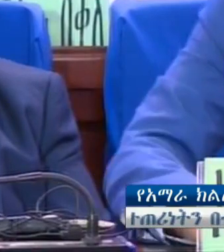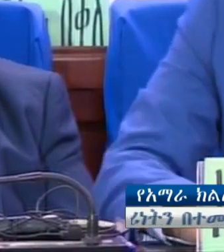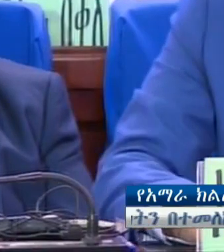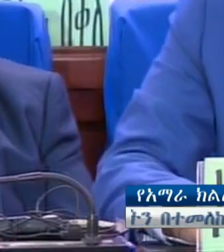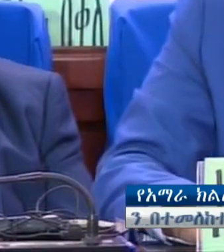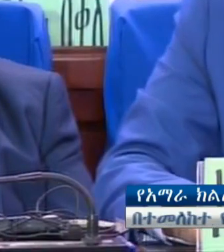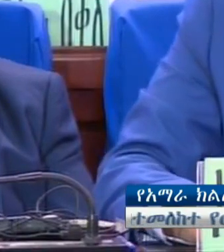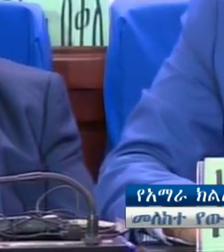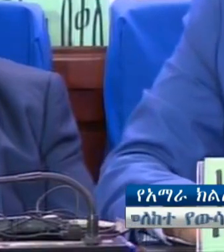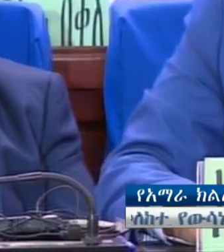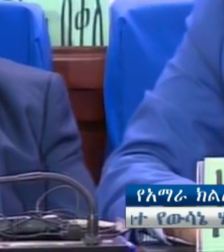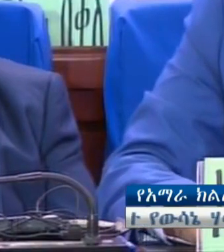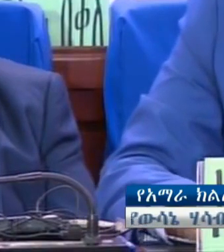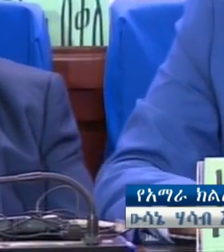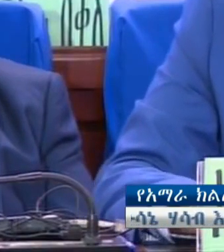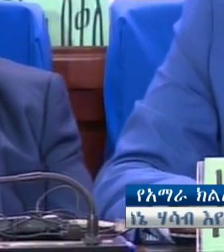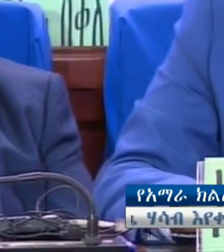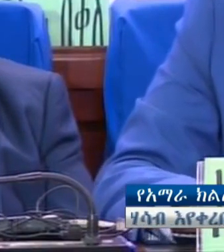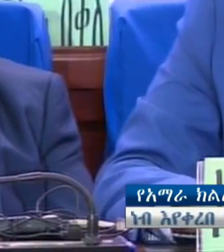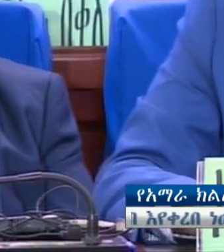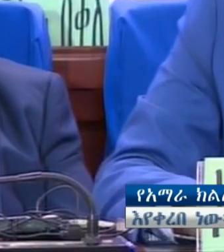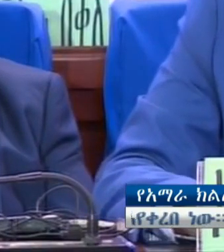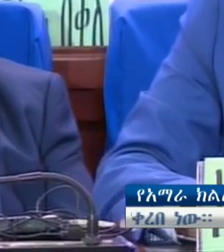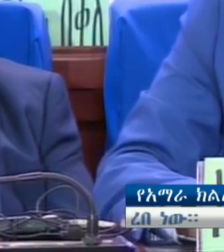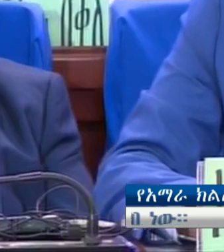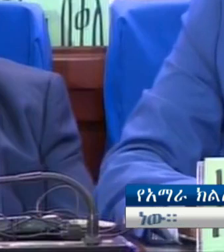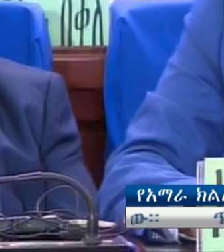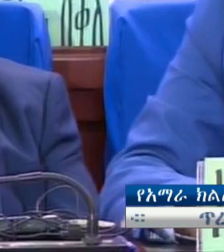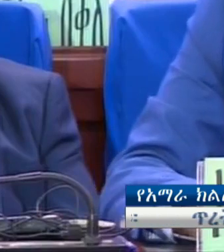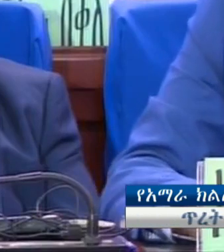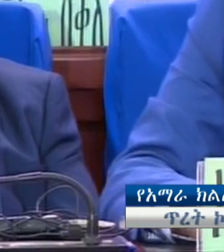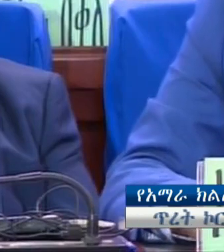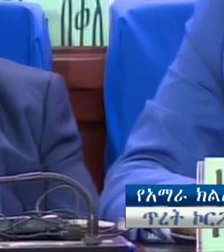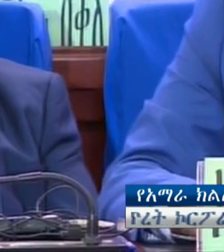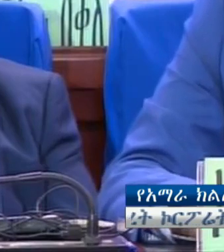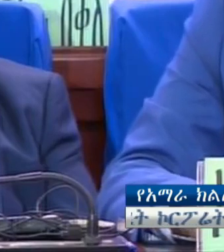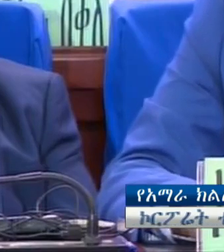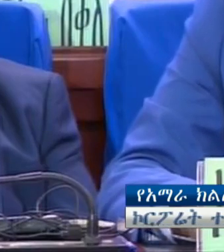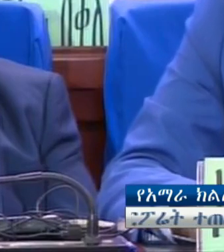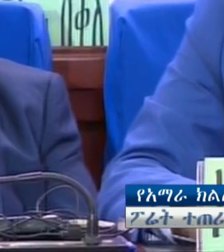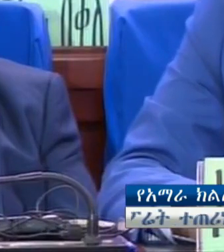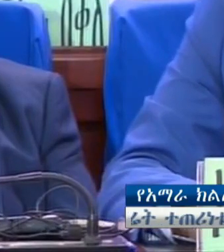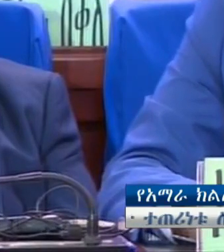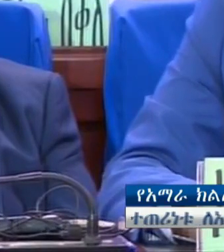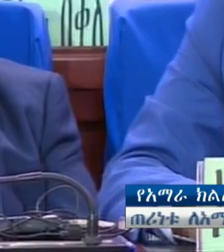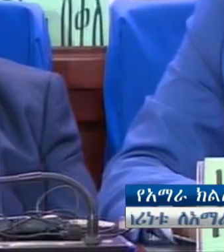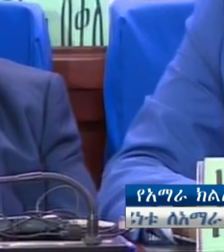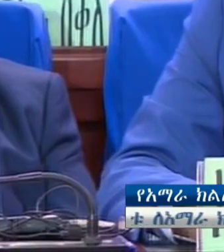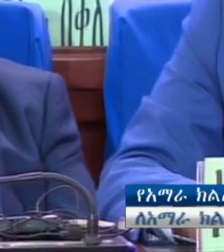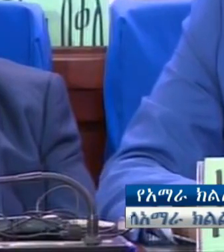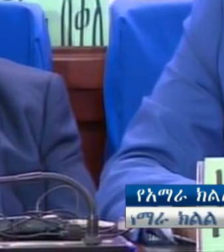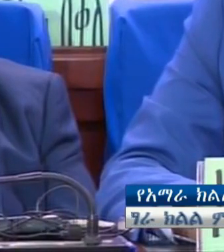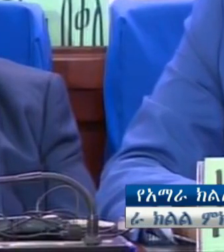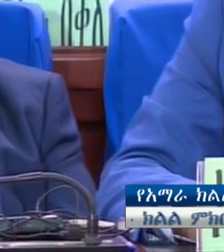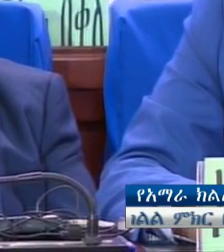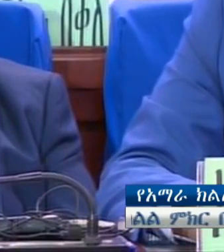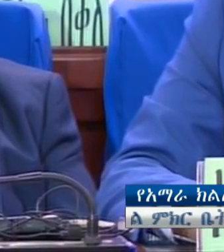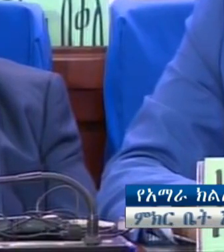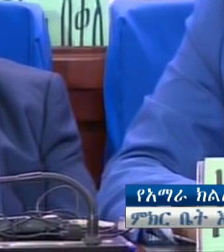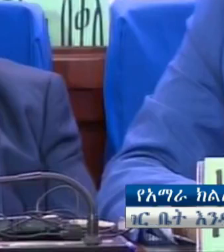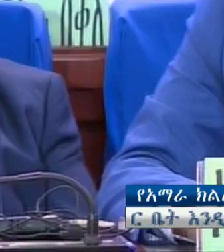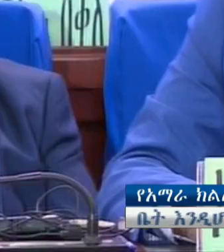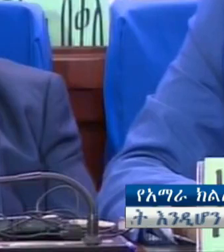መንገድ ለመወሰን አስፈላጊ ሆኖ ተገኝቷል። ከላይ የተዘረዘሩትን መሰረት በማድረግ የጥረት ኮርፖሬት መነሻ ጽሑፍ አቅርቦ